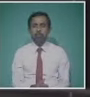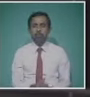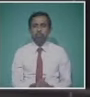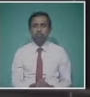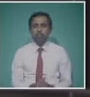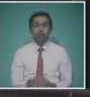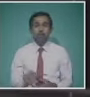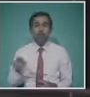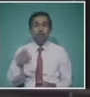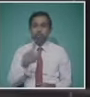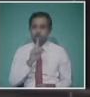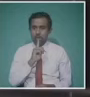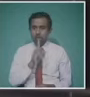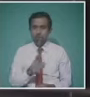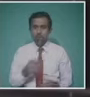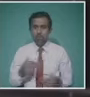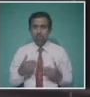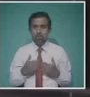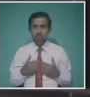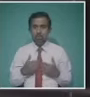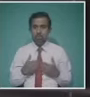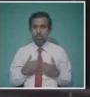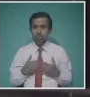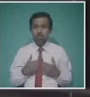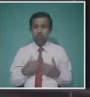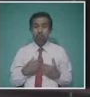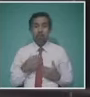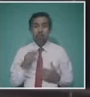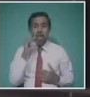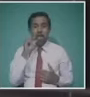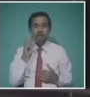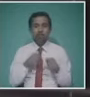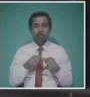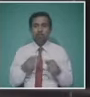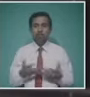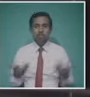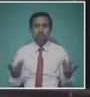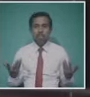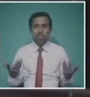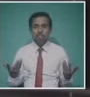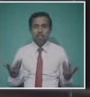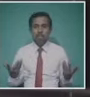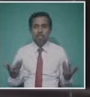හැබැයි කවුරු කිව්වත් මට බෑ කේජු කෑල්ලක් වෙන්න